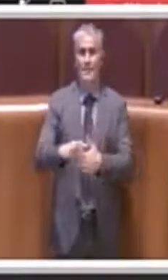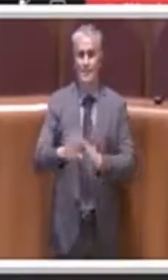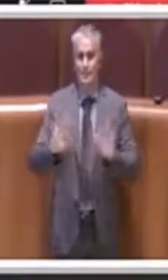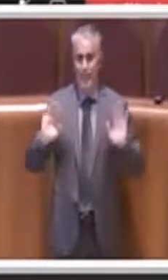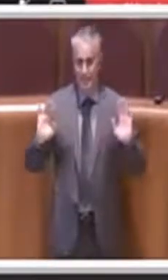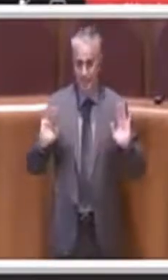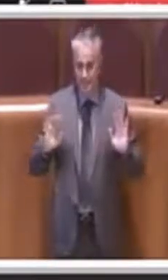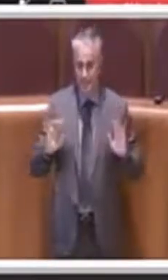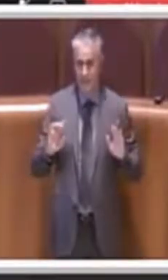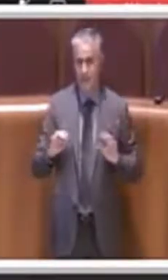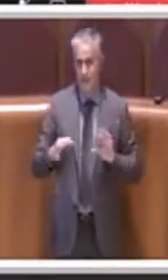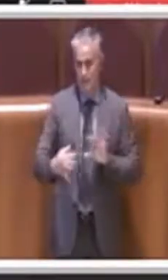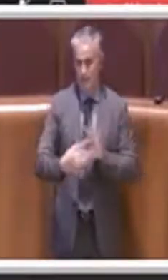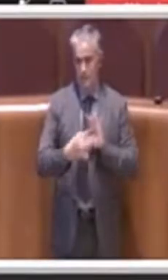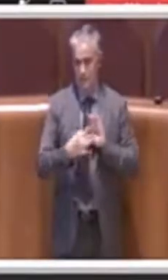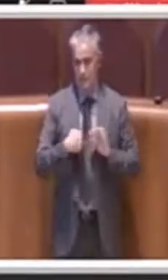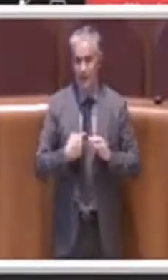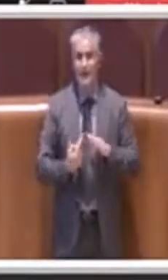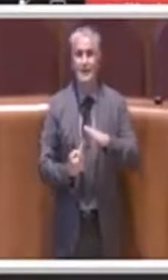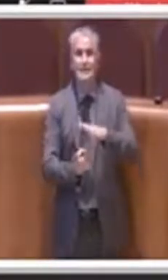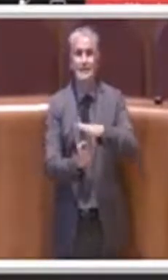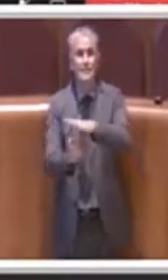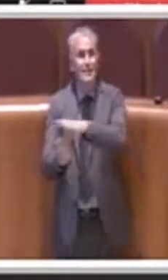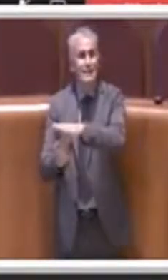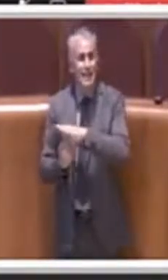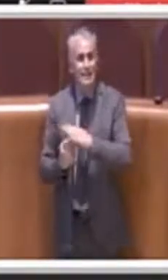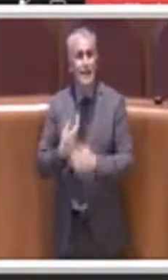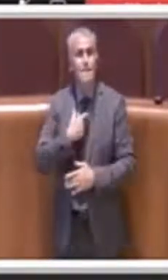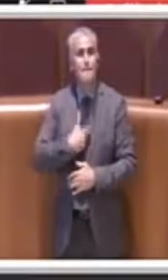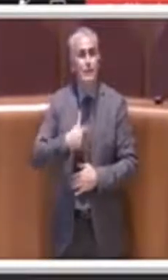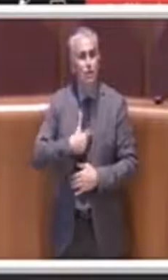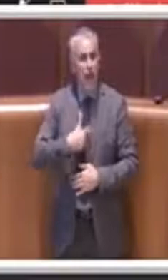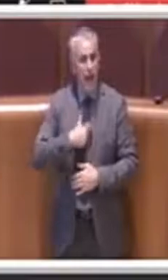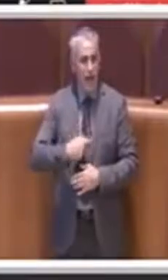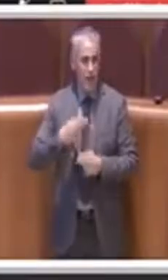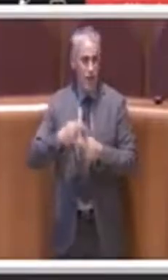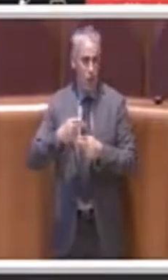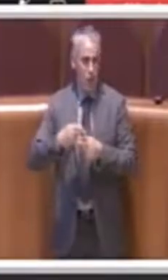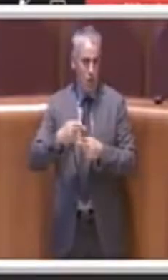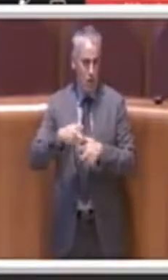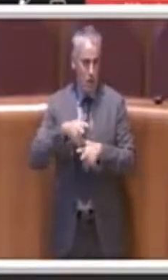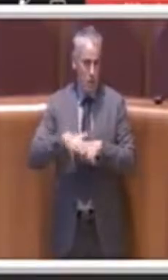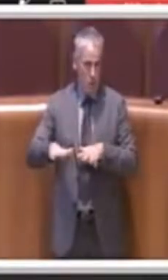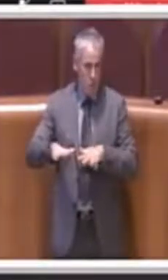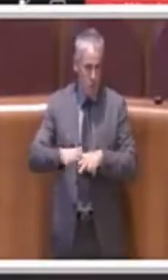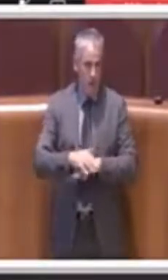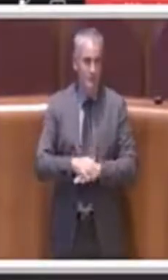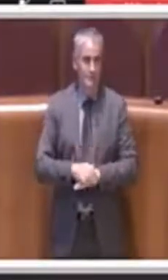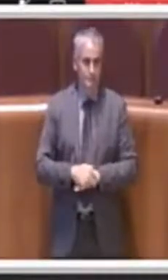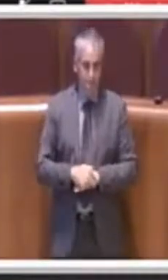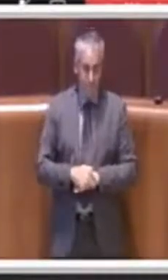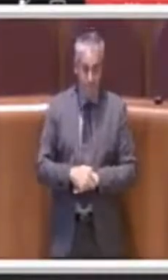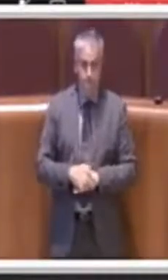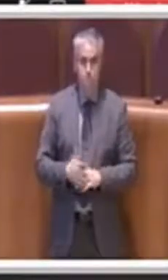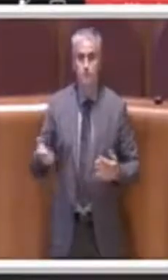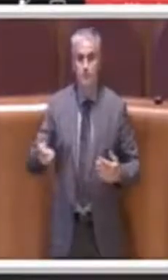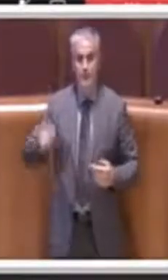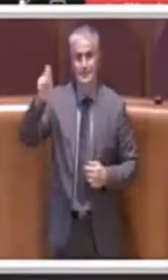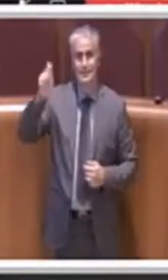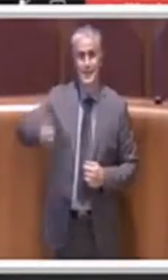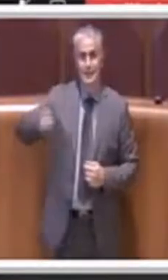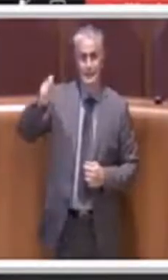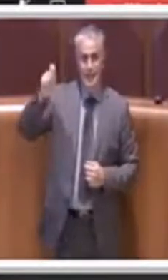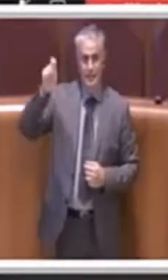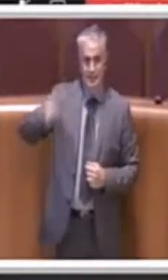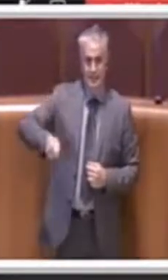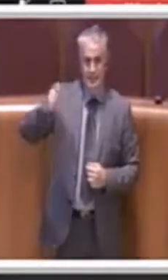che riguardano i dipendenti, insomma, del personale capitolino, giustamente, tra l'altro, per sentenze, ma